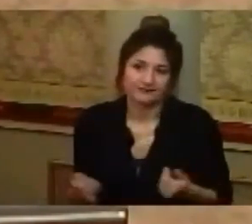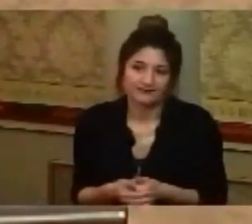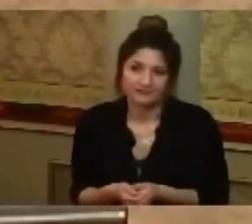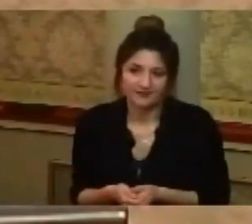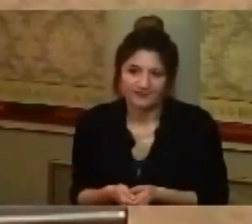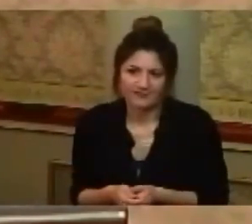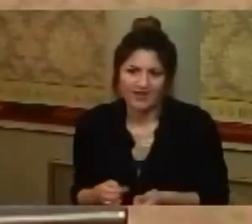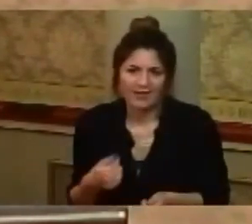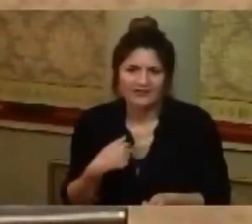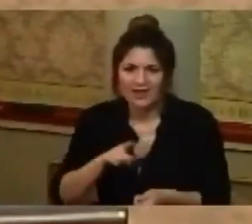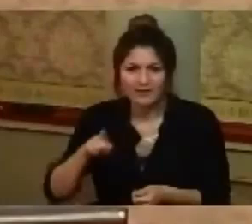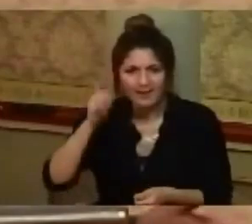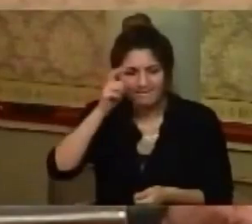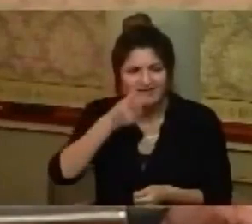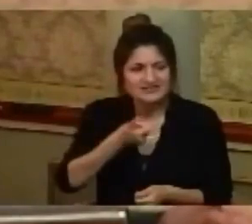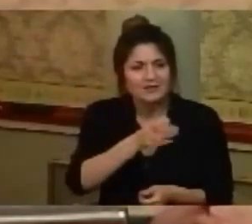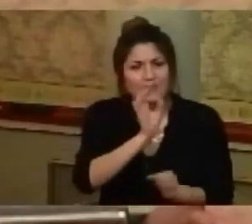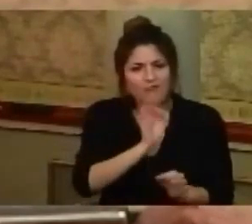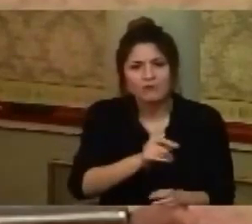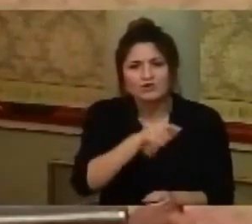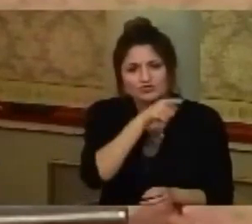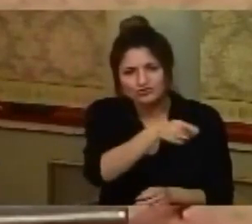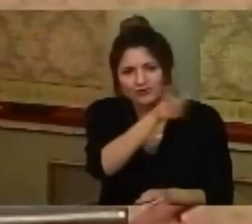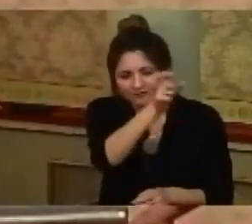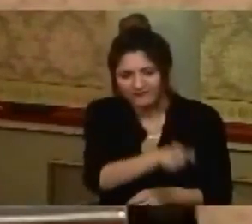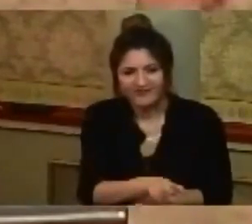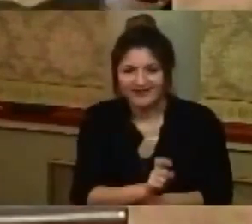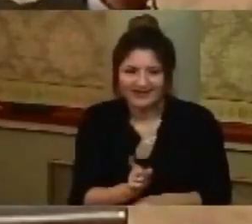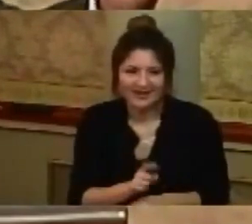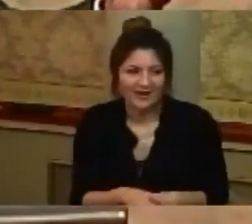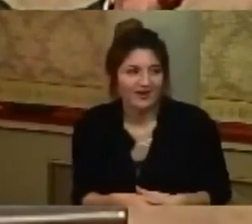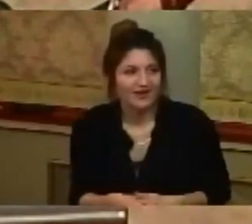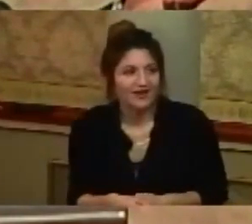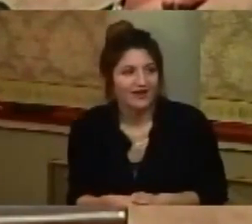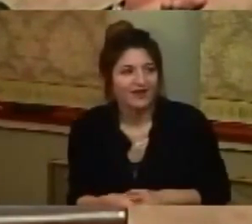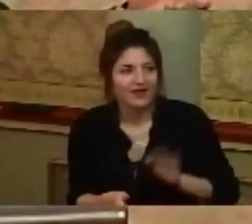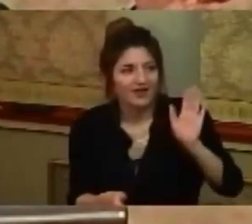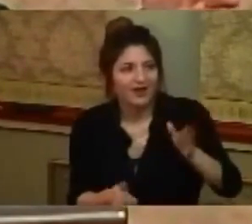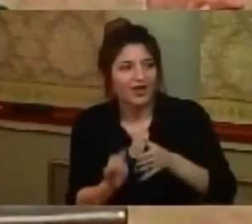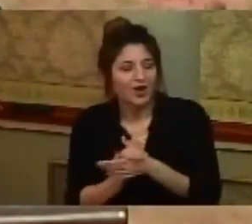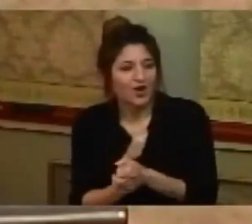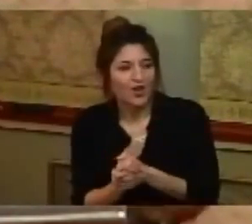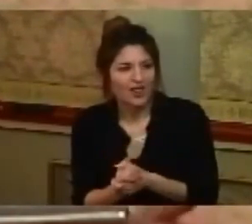Ne mislim na vas. Nemojte se skakat na svaku. Vaš kolega.